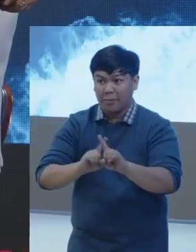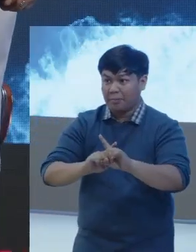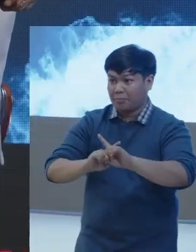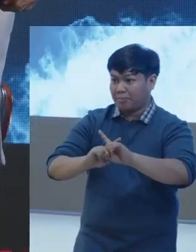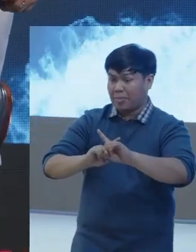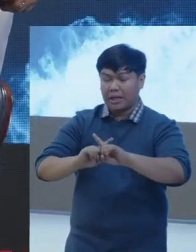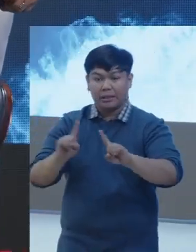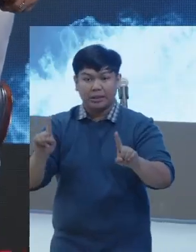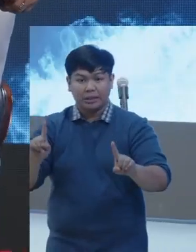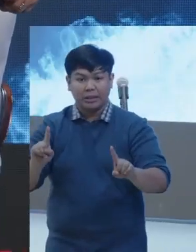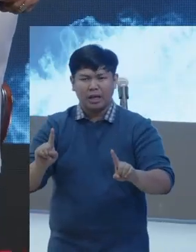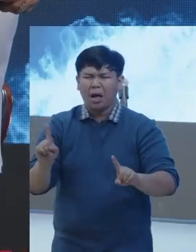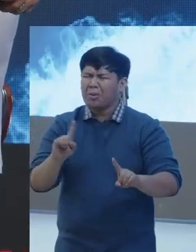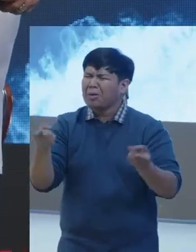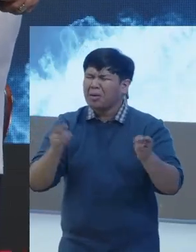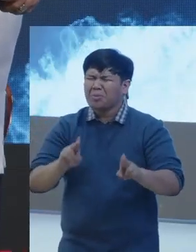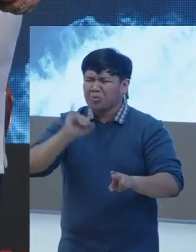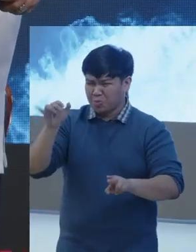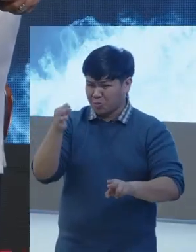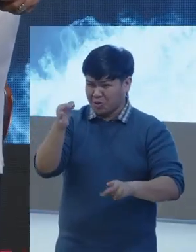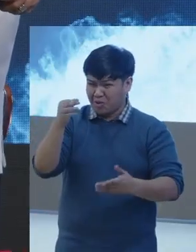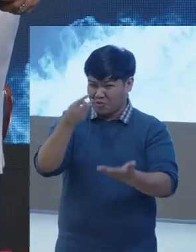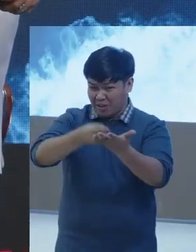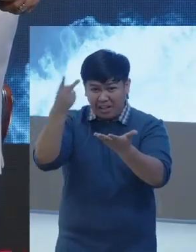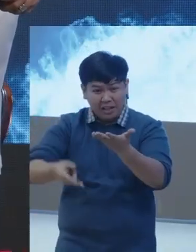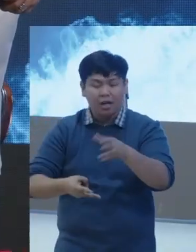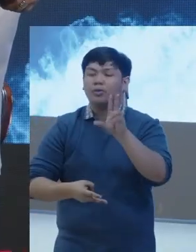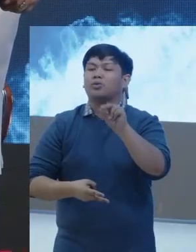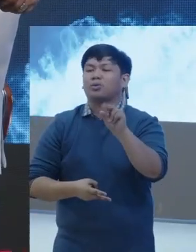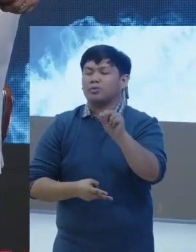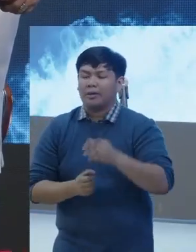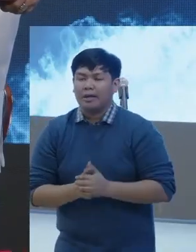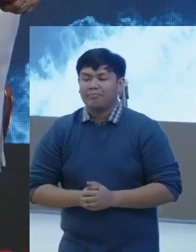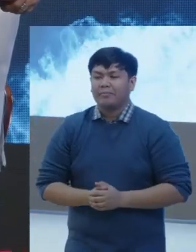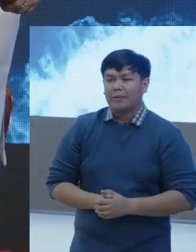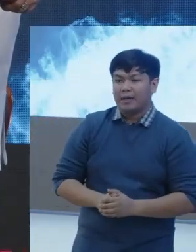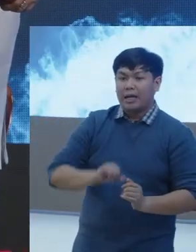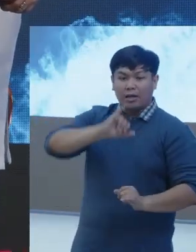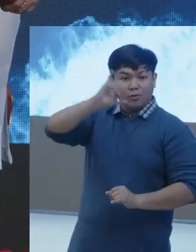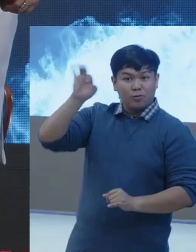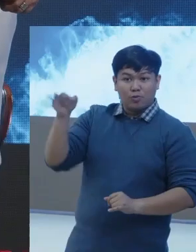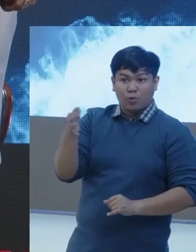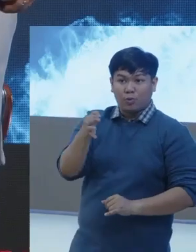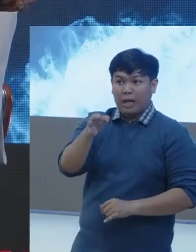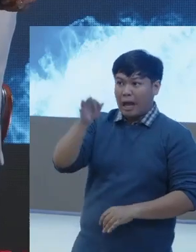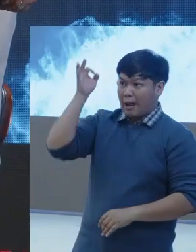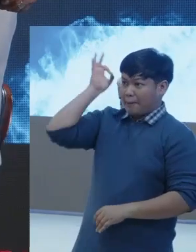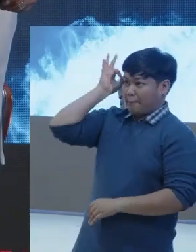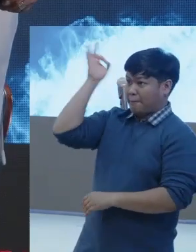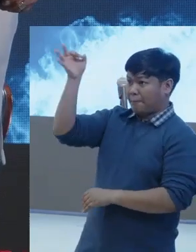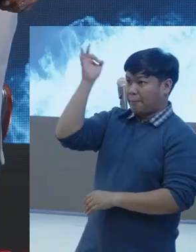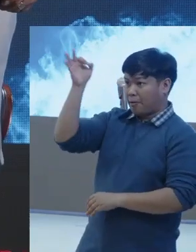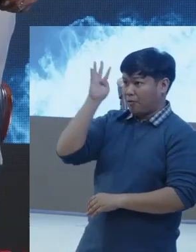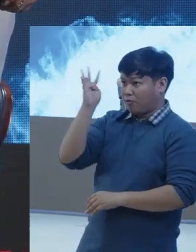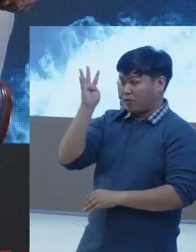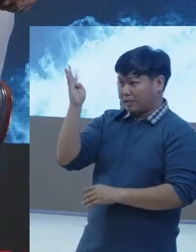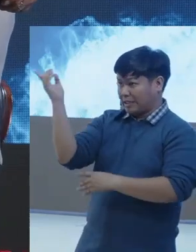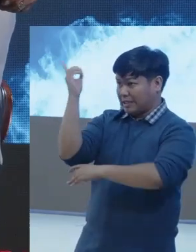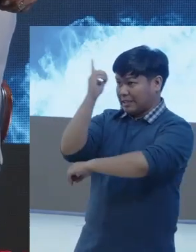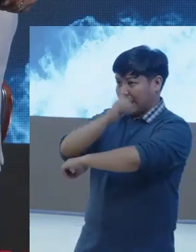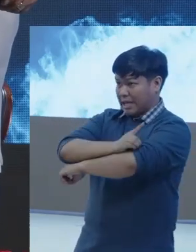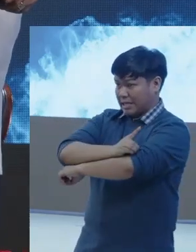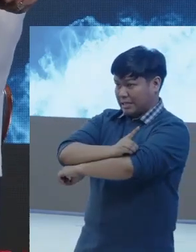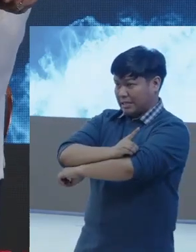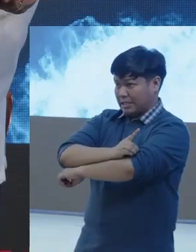dahil nagbabago sila ng kanilang buhay, tinatalikuran ng kasamaan, merong gagawin ng Panginoon sa kanila. So